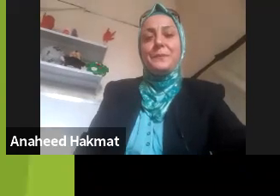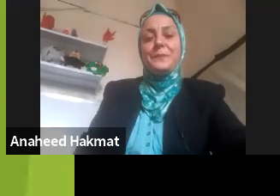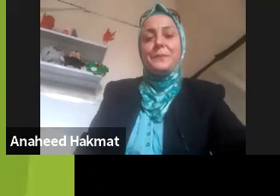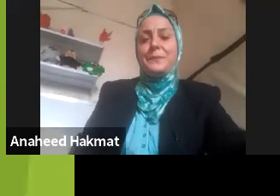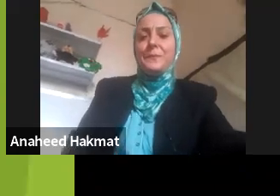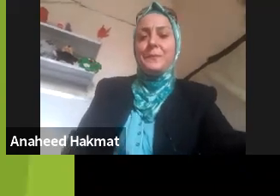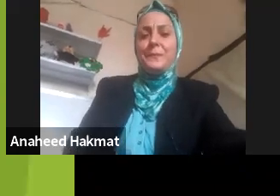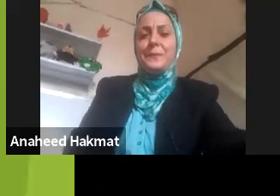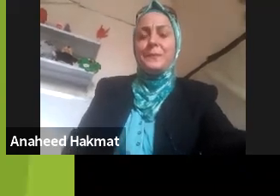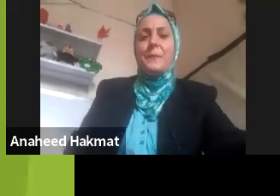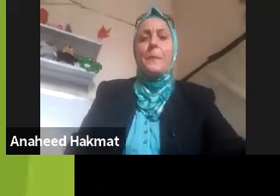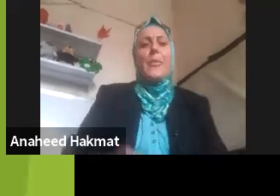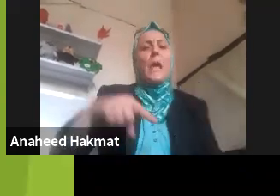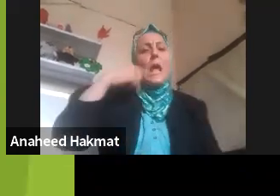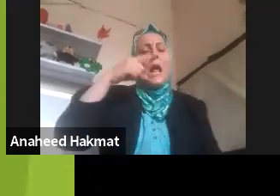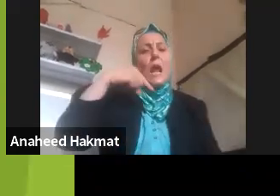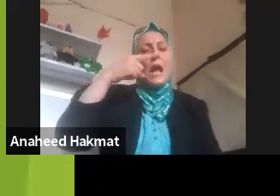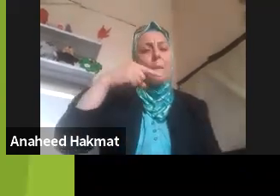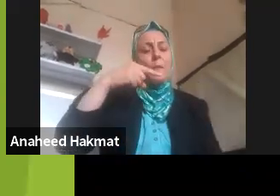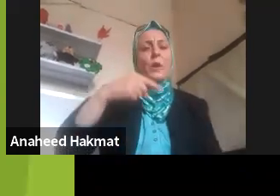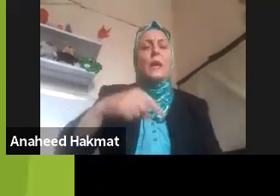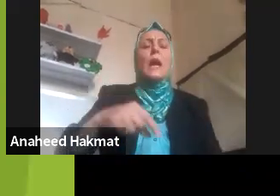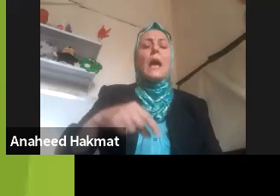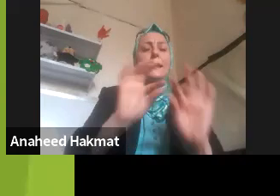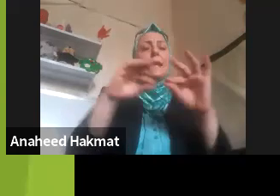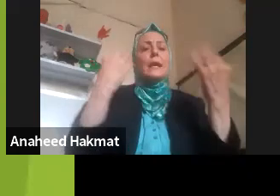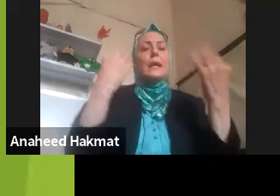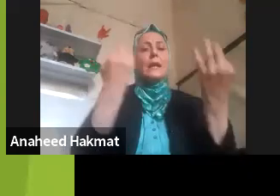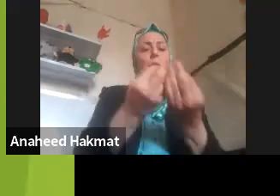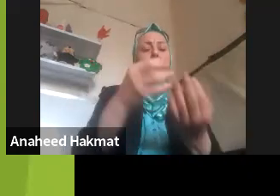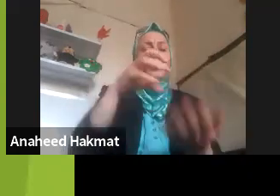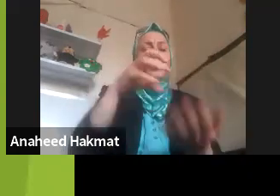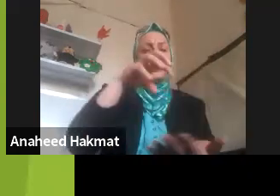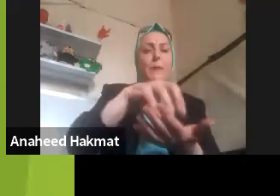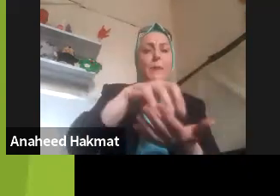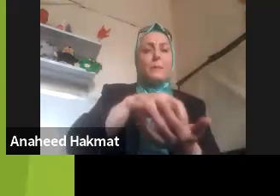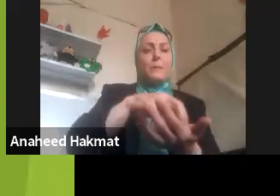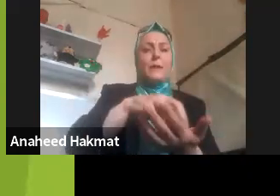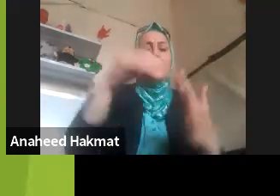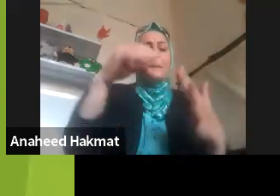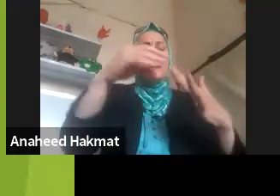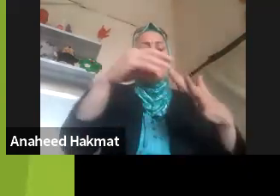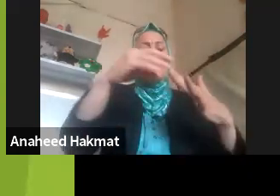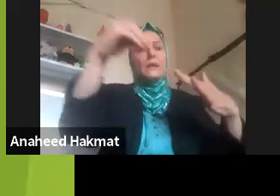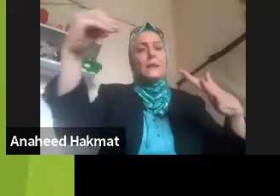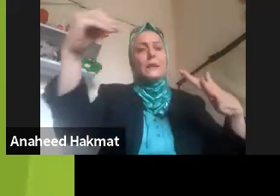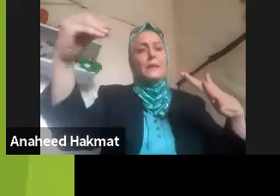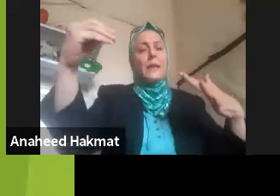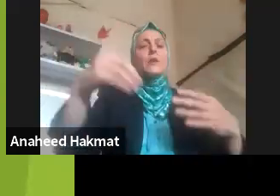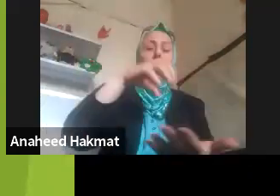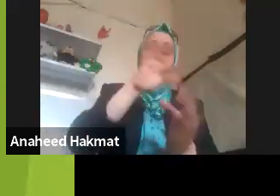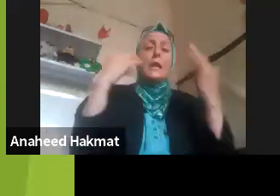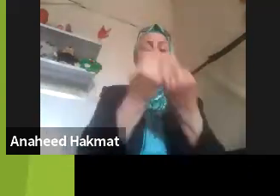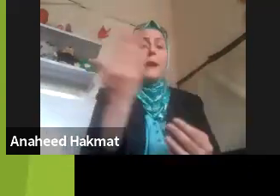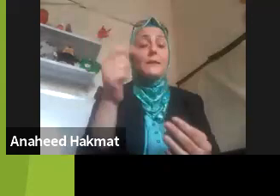بطاب كما ذكرت الدولة والمجتمع المدني بكل تفريعاته وأيضا المجتمع المدرسي. إشراك المدرسية في هذا العودة مهم